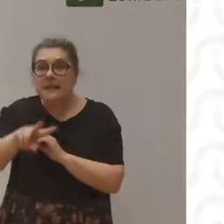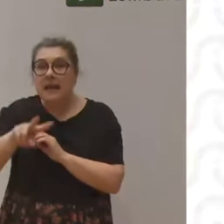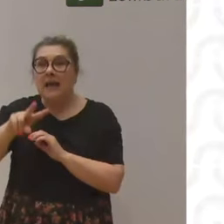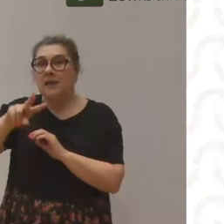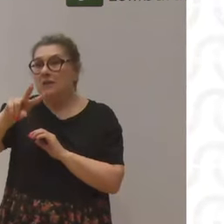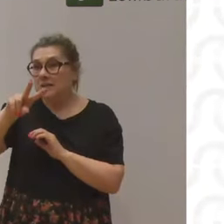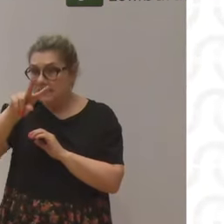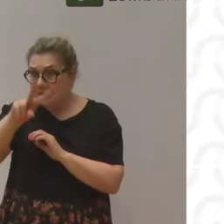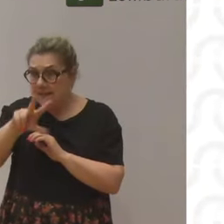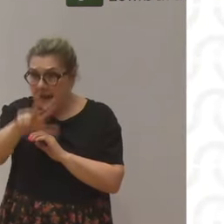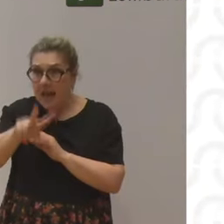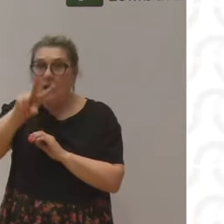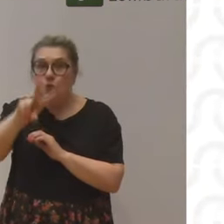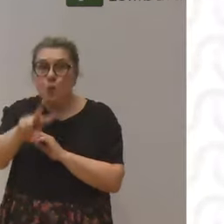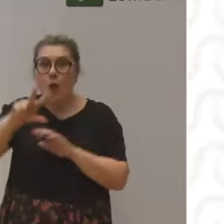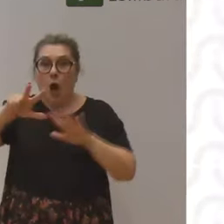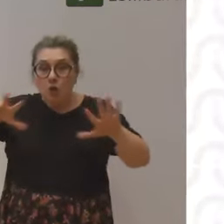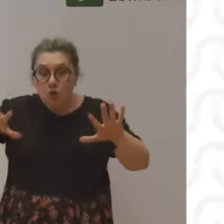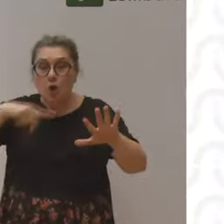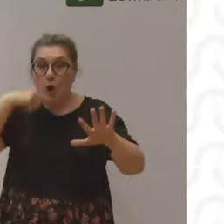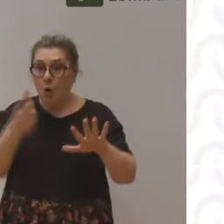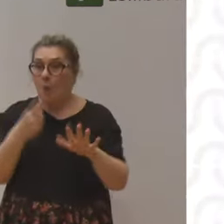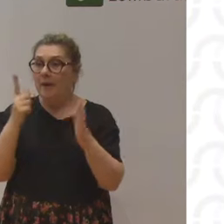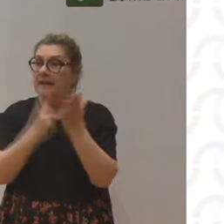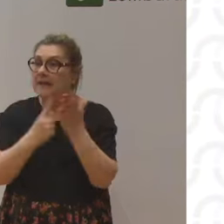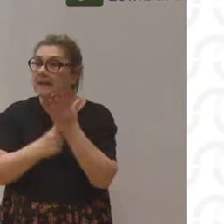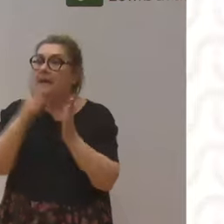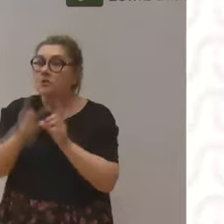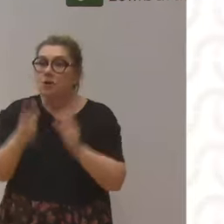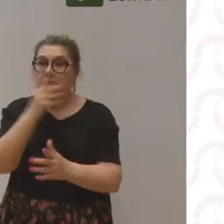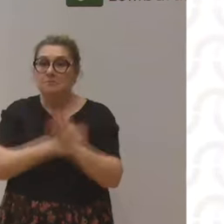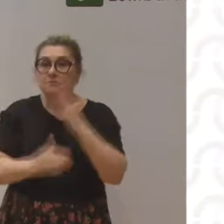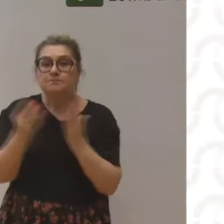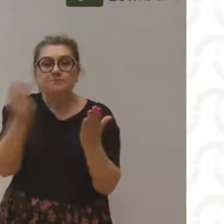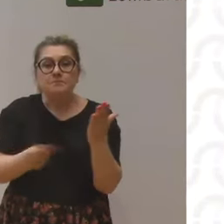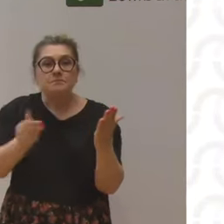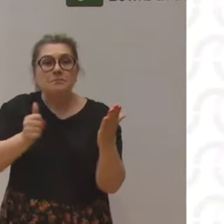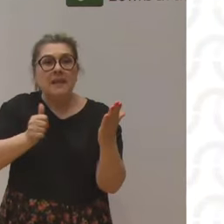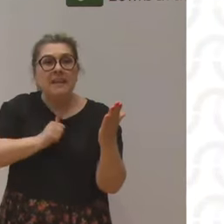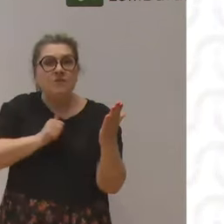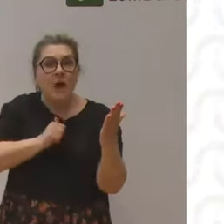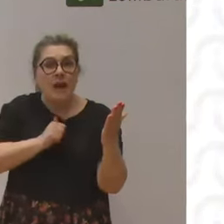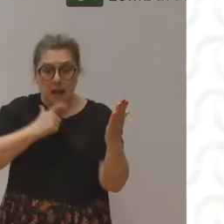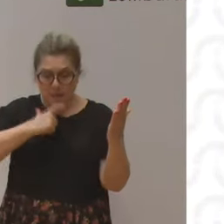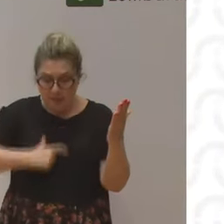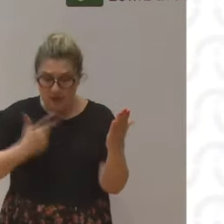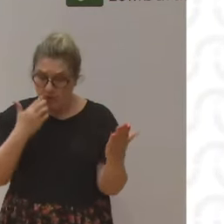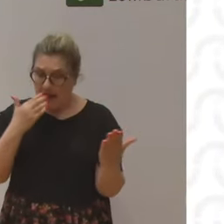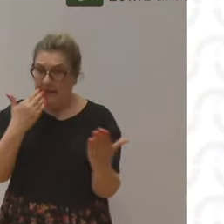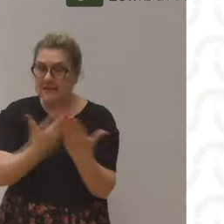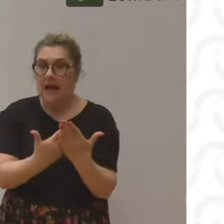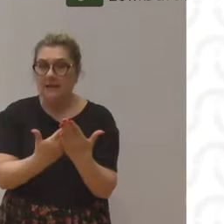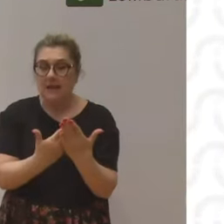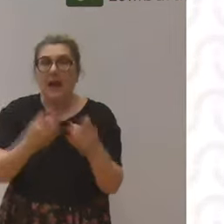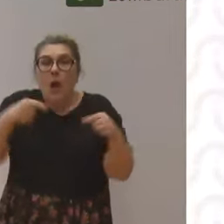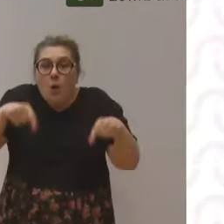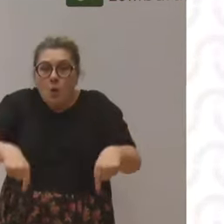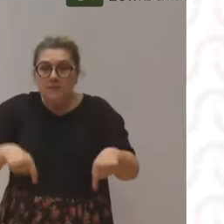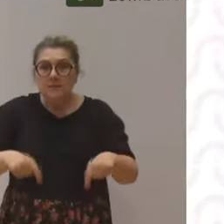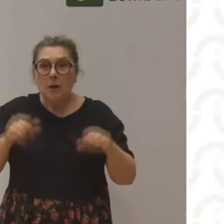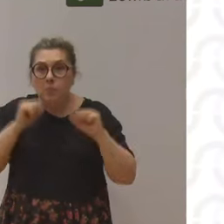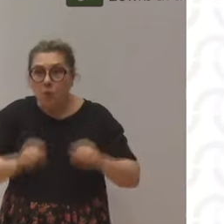328 sancisce il diritto della persona con disabilità alla progettazione individuale e personalizzata, e quindi questa può